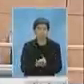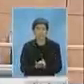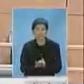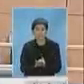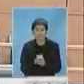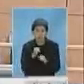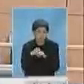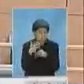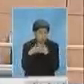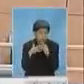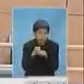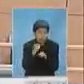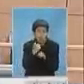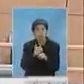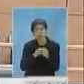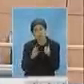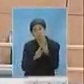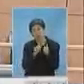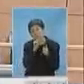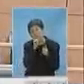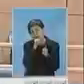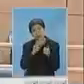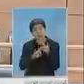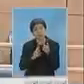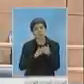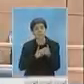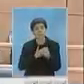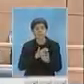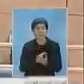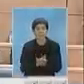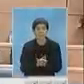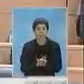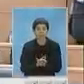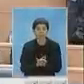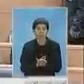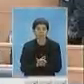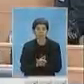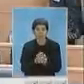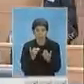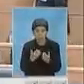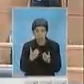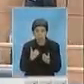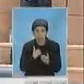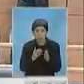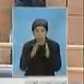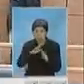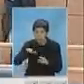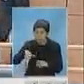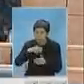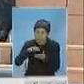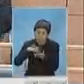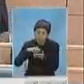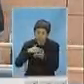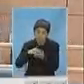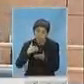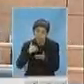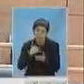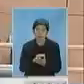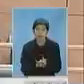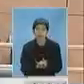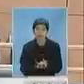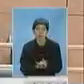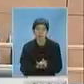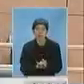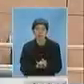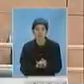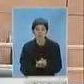บ้านเมืองก็เดินหน้ากันไปผมเป็นรองโฆษกรัฐบาลปรากฏว่าก่อนการเลือกตั้งมีคนเมาเล่า